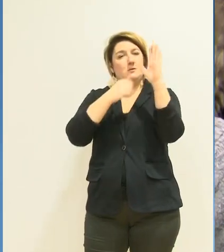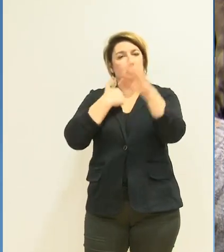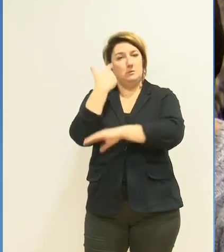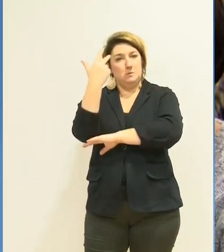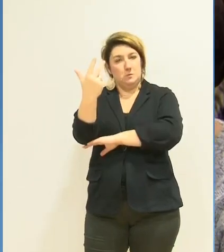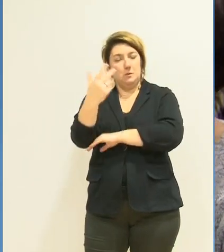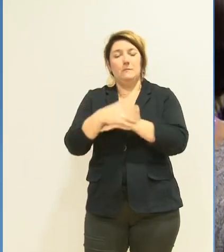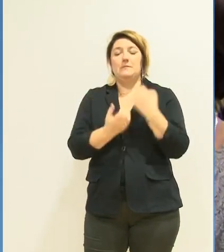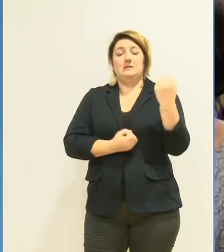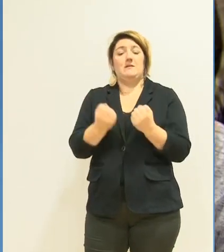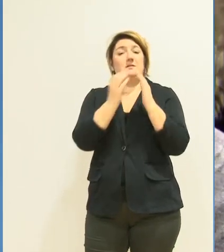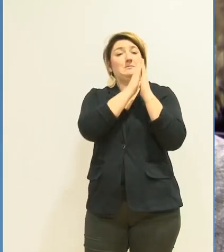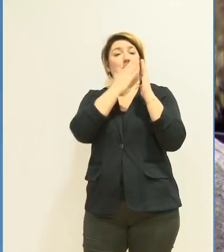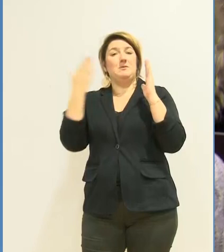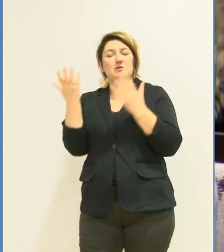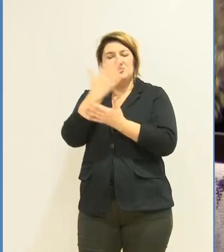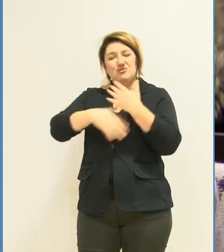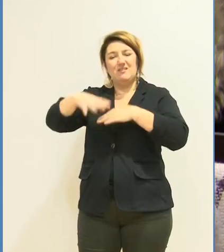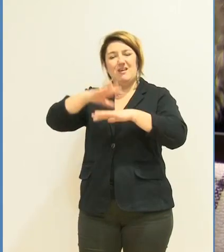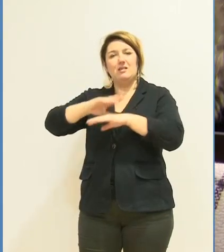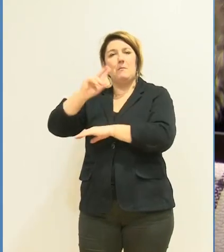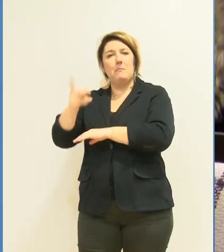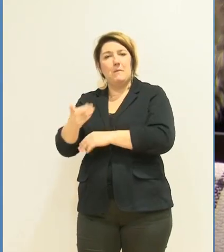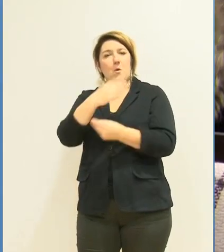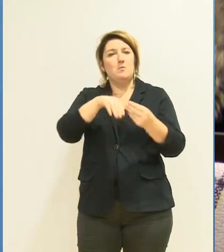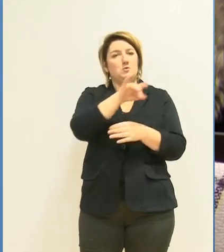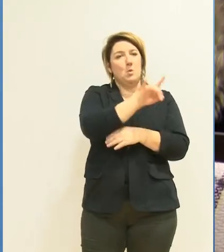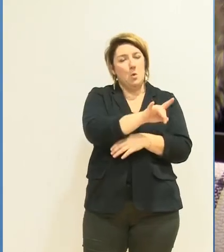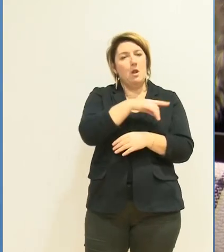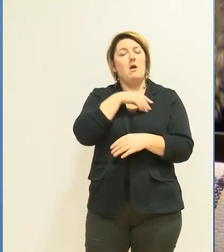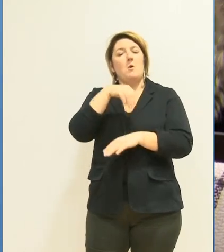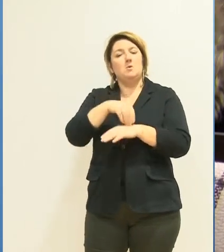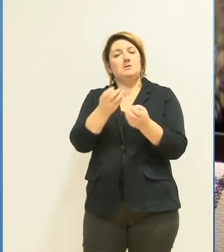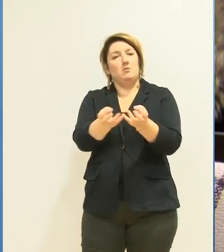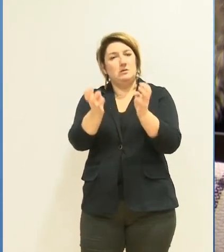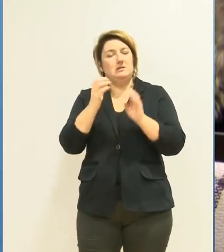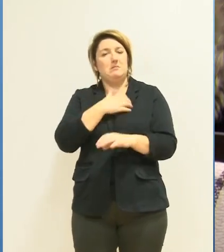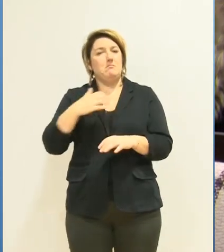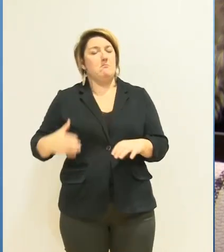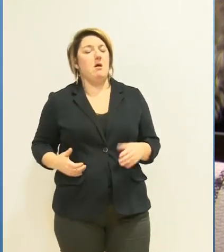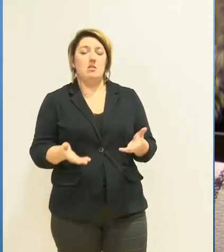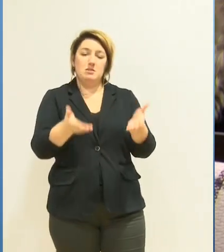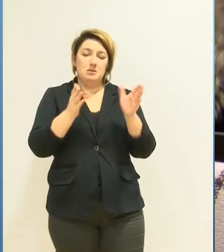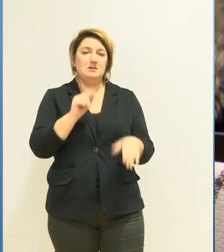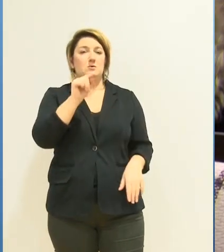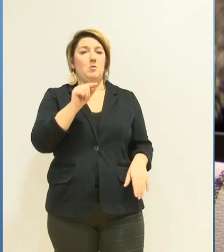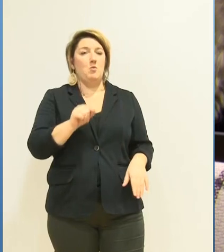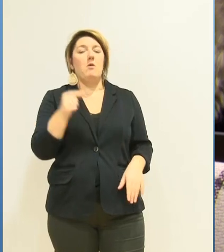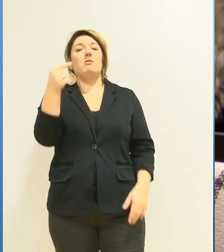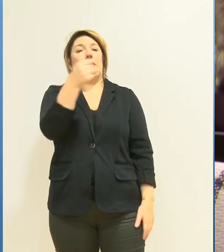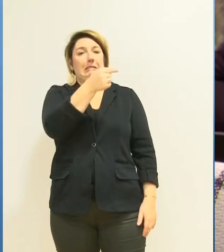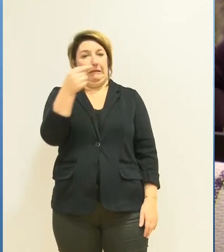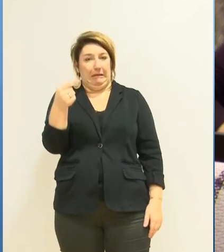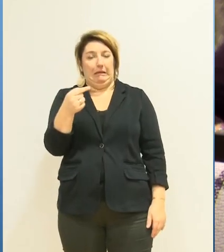maintenir un service de bibliothèque dans les quartiers prémol et coquelin le conseil municipal décide de points premier tir et